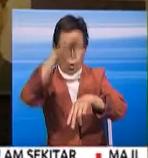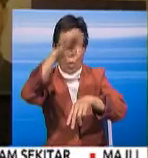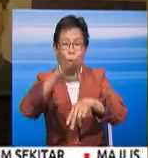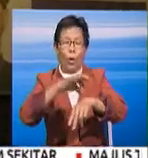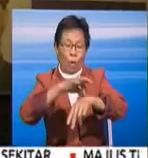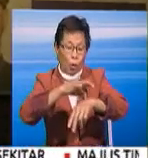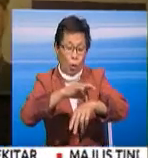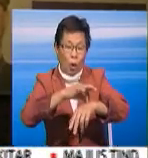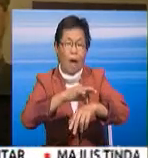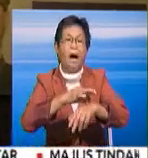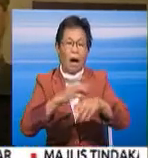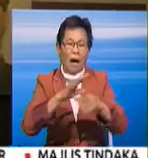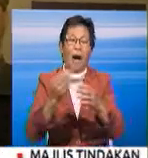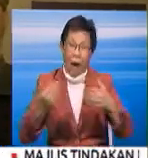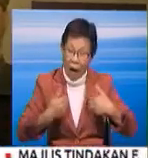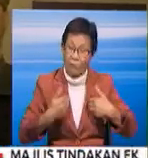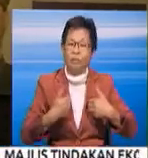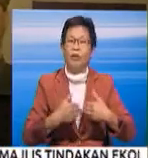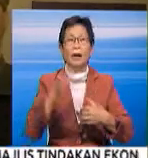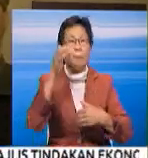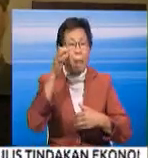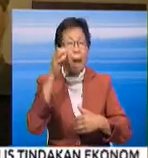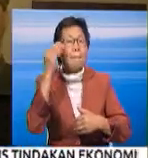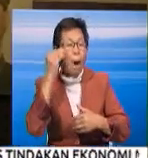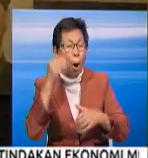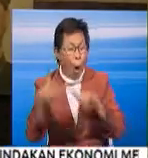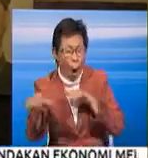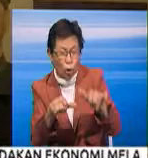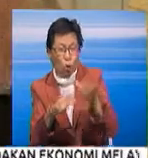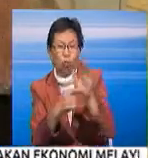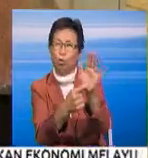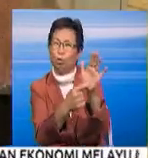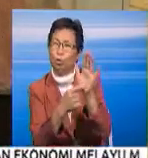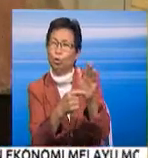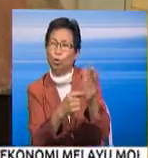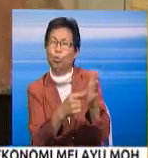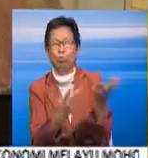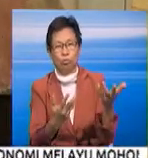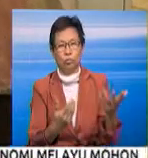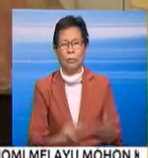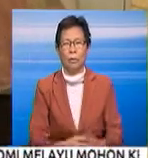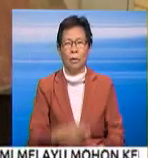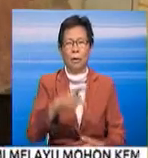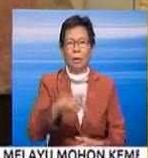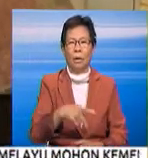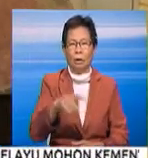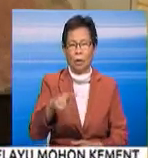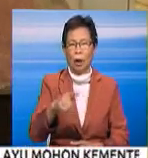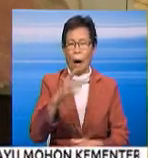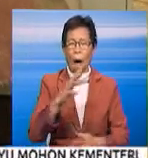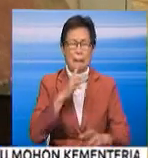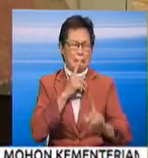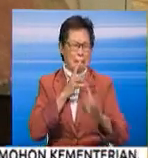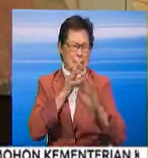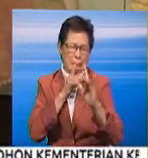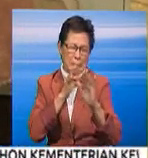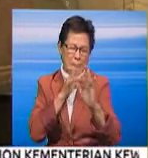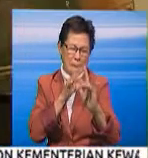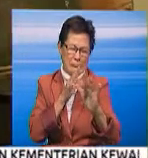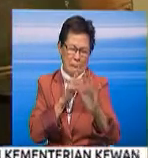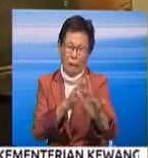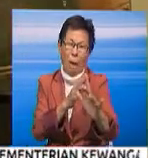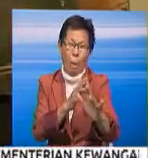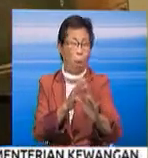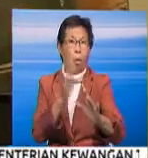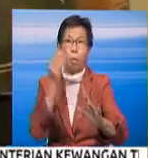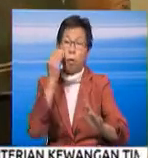kaum Melayu dan Cina yang aktif mengadakan persembahan. Pok Chu yang fasih berbahasa Melayu dialek Kelantan ini